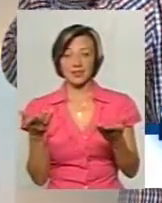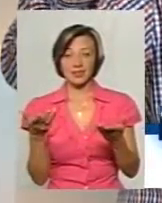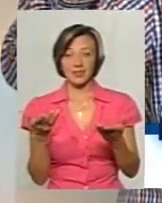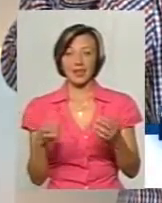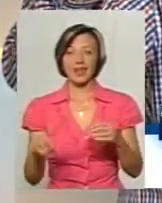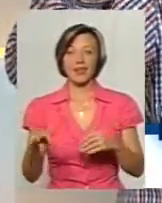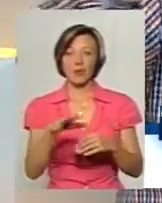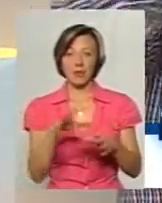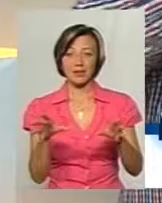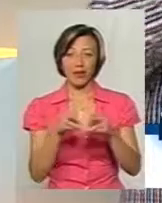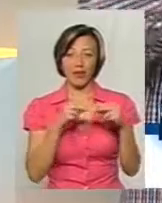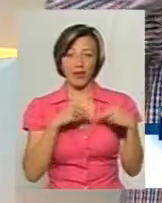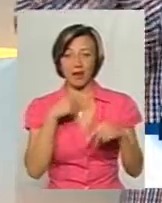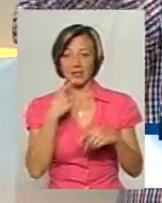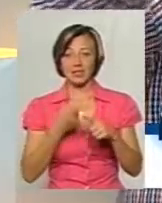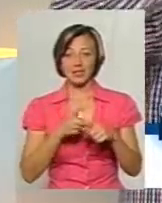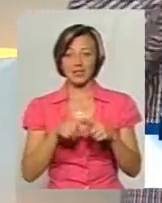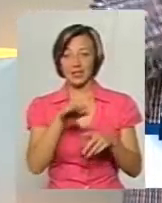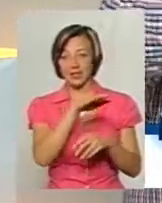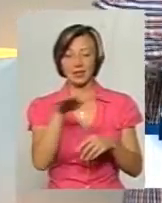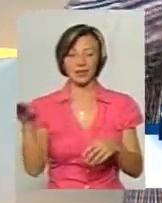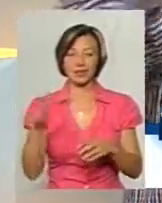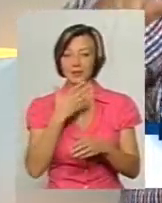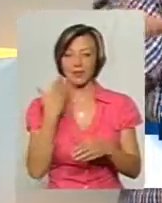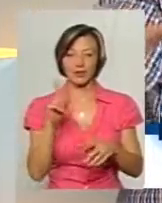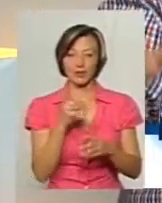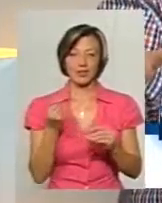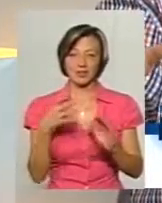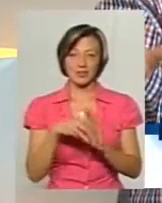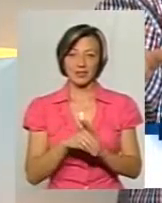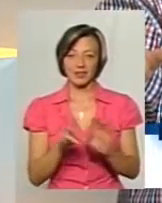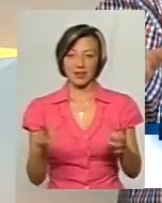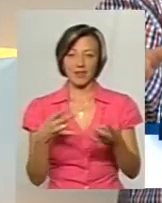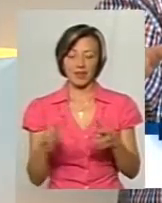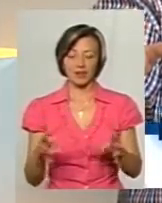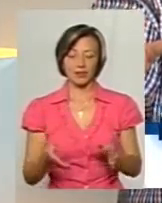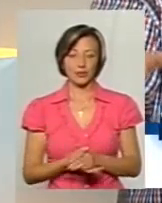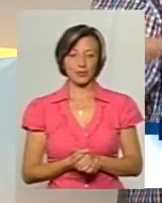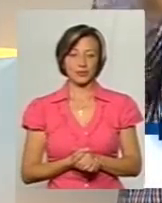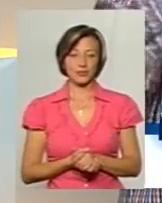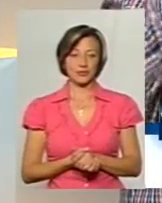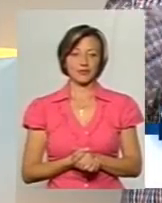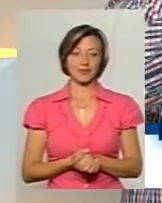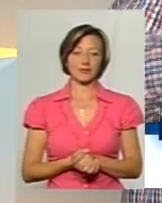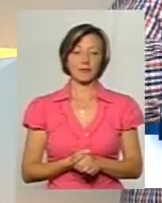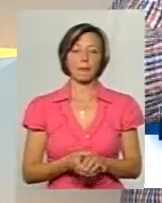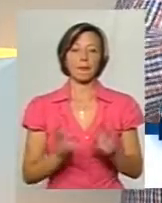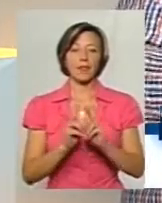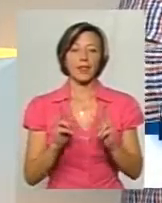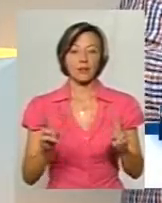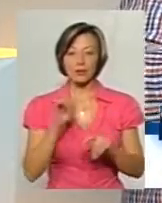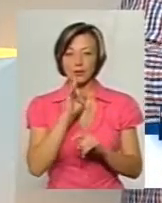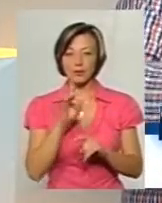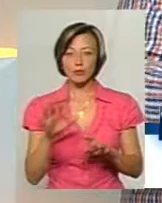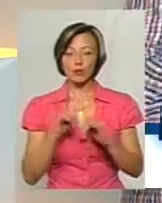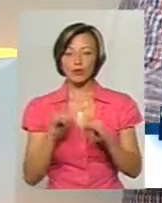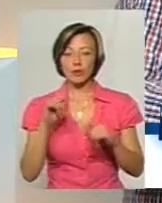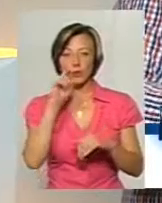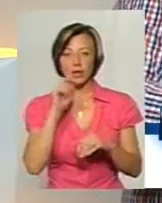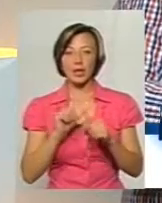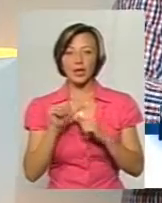своїх європейських колег вони говорять, що це ризик, там нема що інвестувати, там взагалі не варто туди інвестувати. Ніхто не буде інвестувати і розвивати Україну,